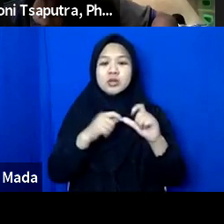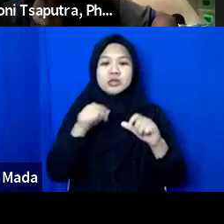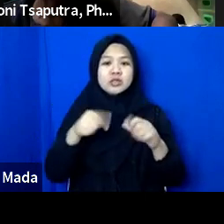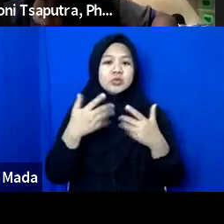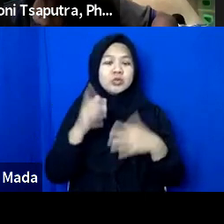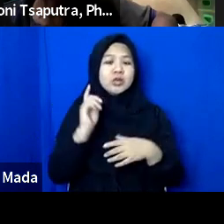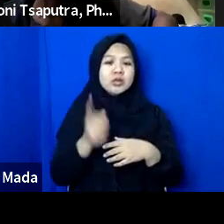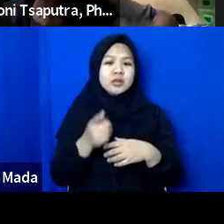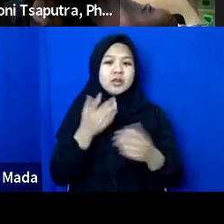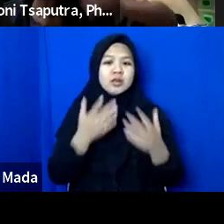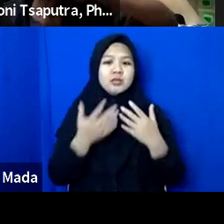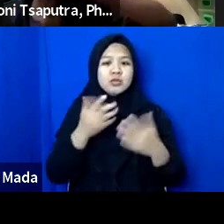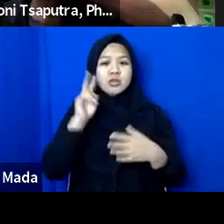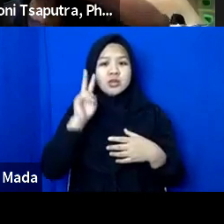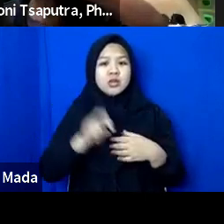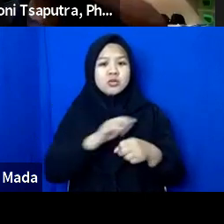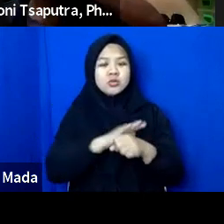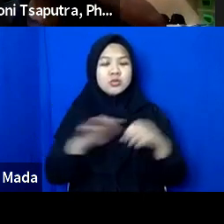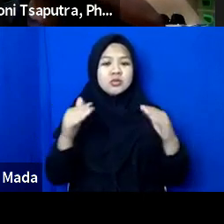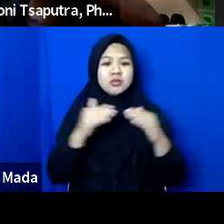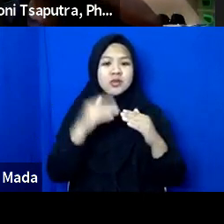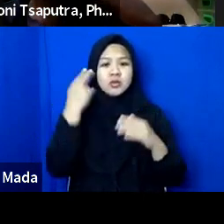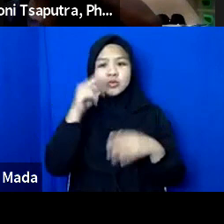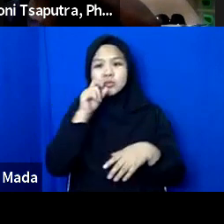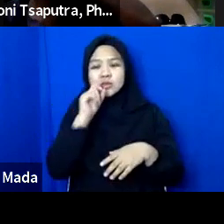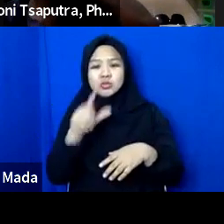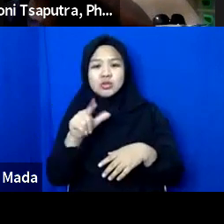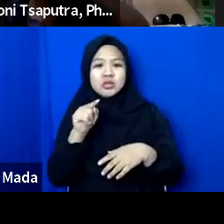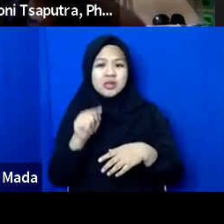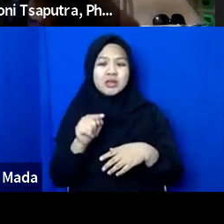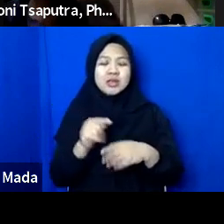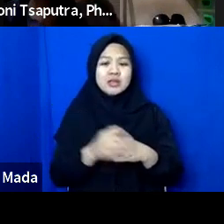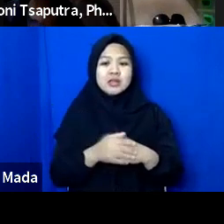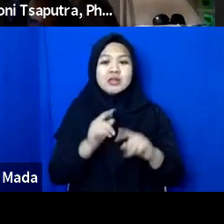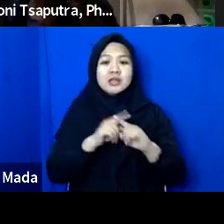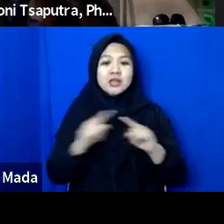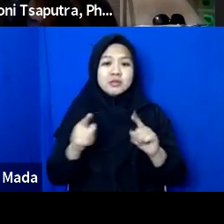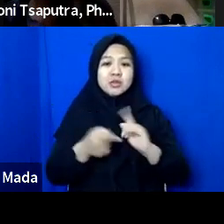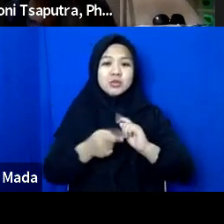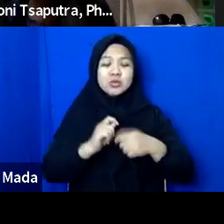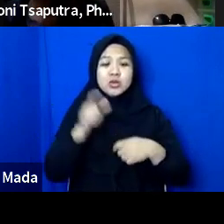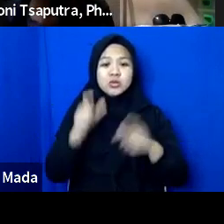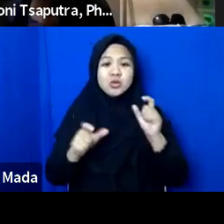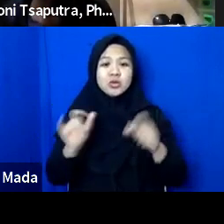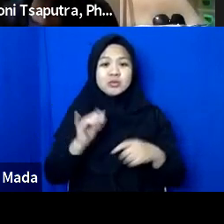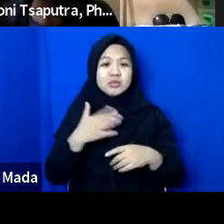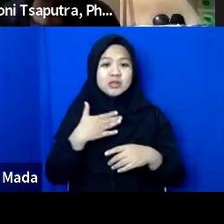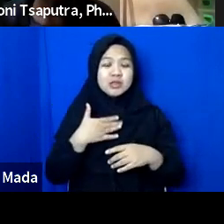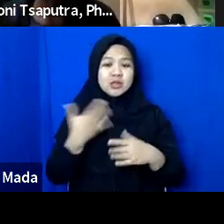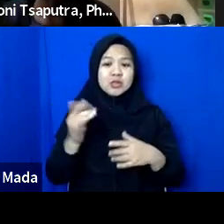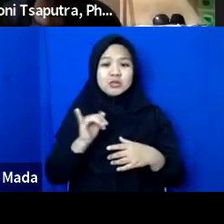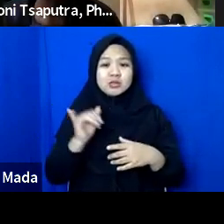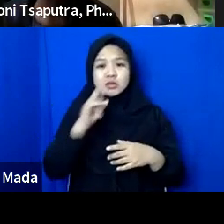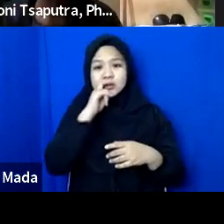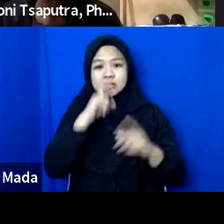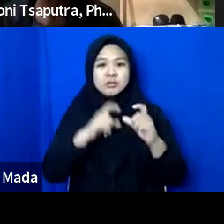ada dan mungkin juga harus cukup pen untuk menyebutnya gitu eh tapi kan tugas orang-orang seperti saya atau seperti